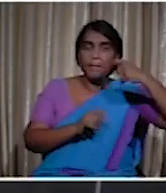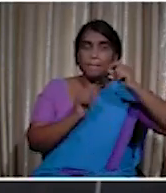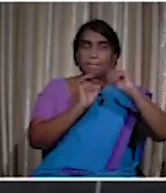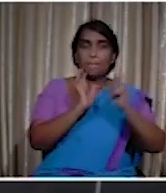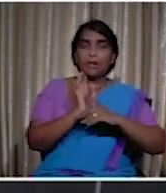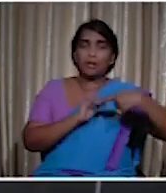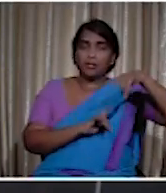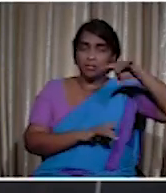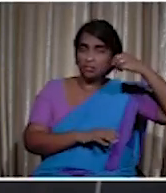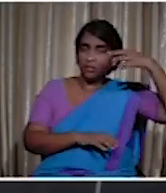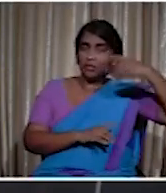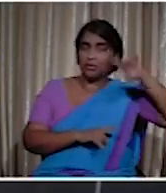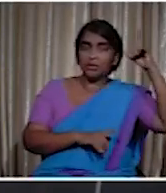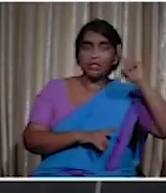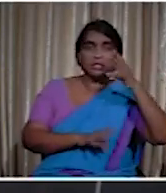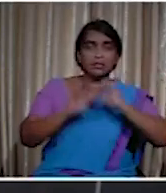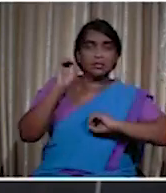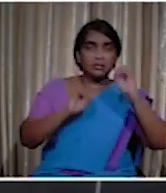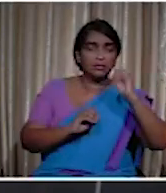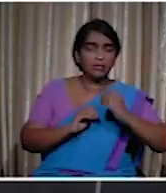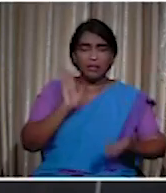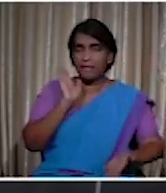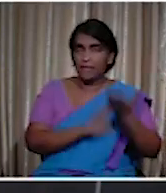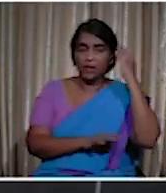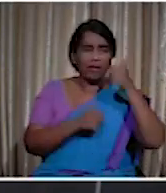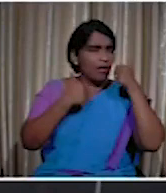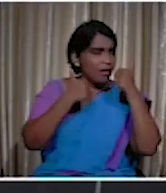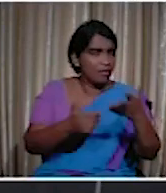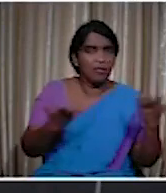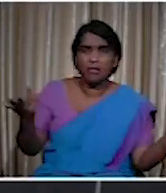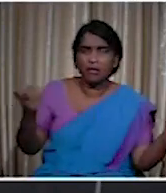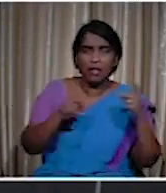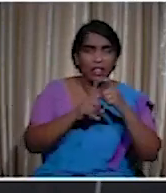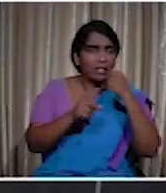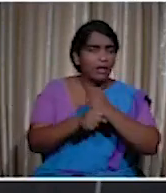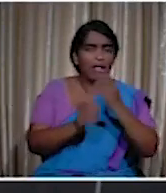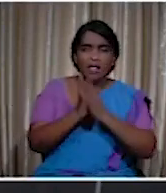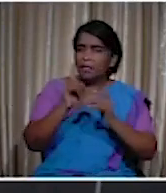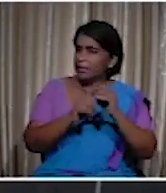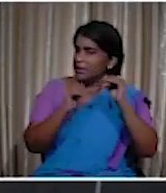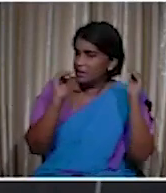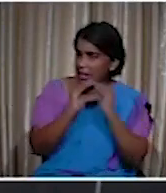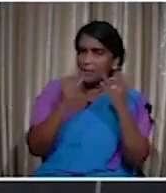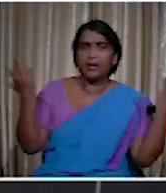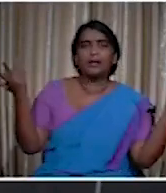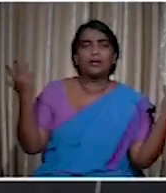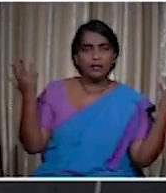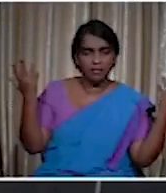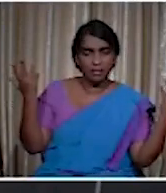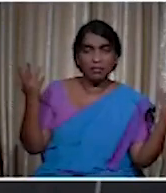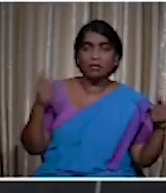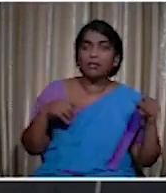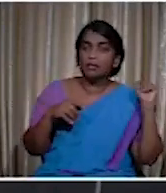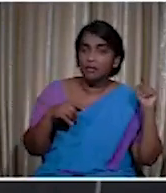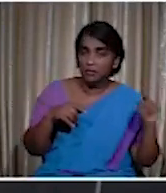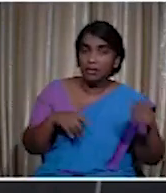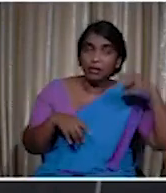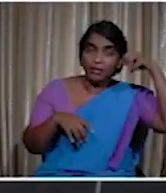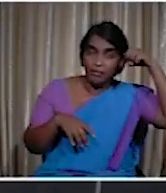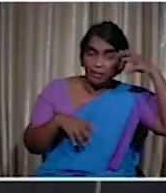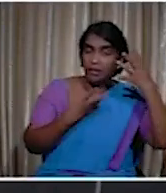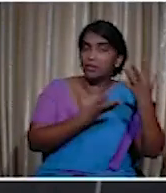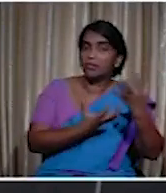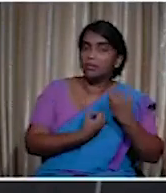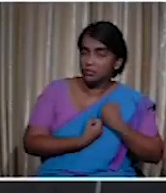කරලා 100%කින් 200කින්. ඒක සාධාරණ නැහැ දිනේෂ් සමතුමා, ඒක සාධාරණ නැහැ. මොකද ඔවුන් විදුලි බලය